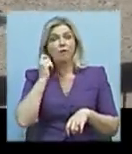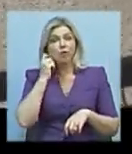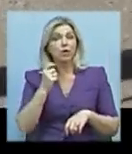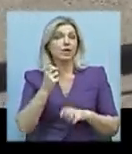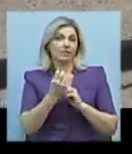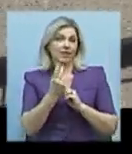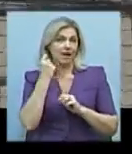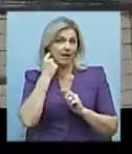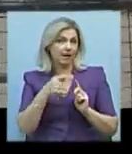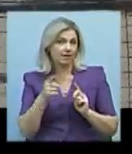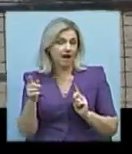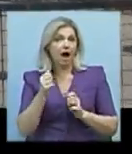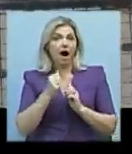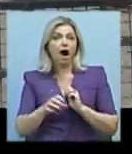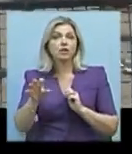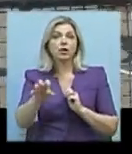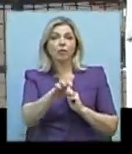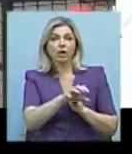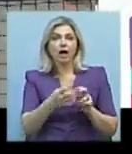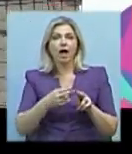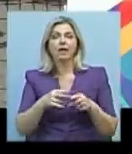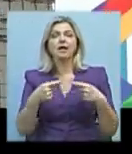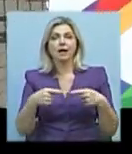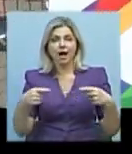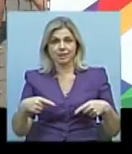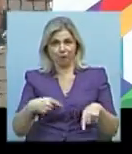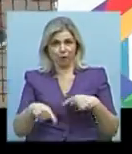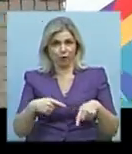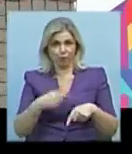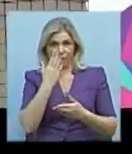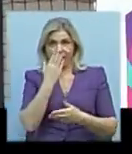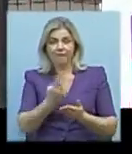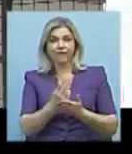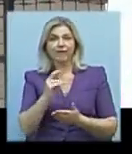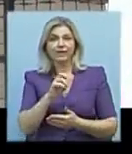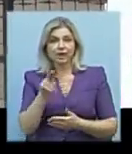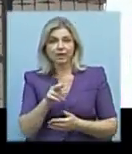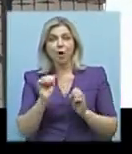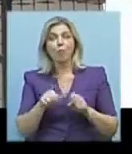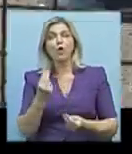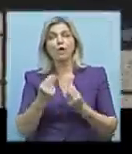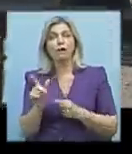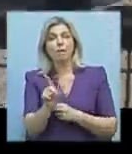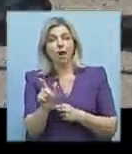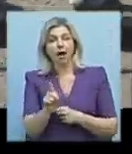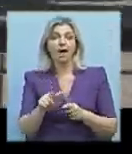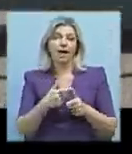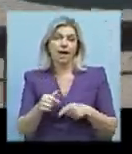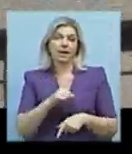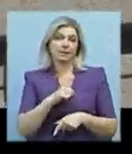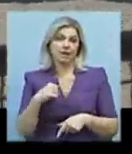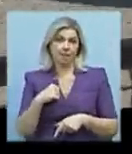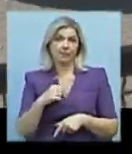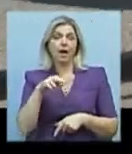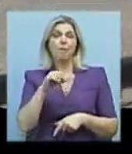12 років. Кожен майданчик – це окремий різновид футболу. Можна грати парами або сам на сам. У панафутбол частіше грають